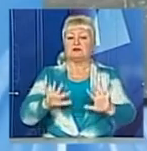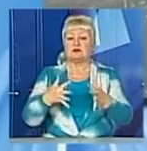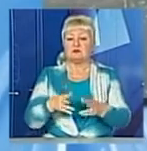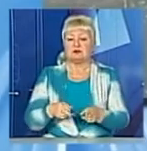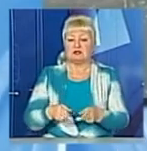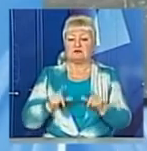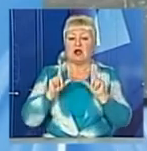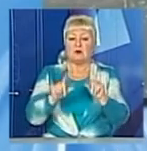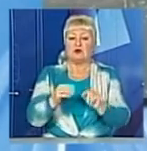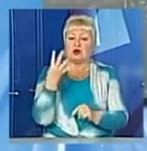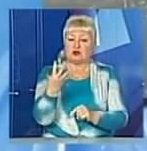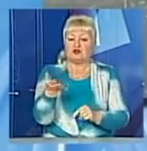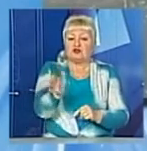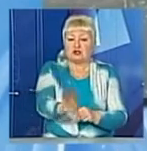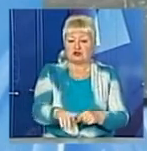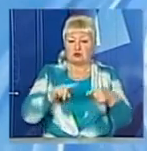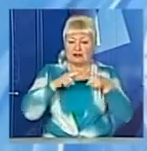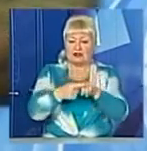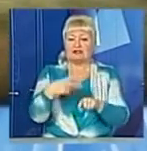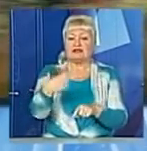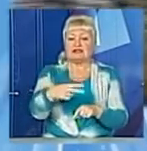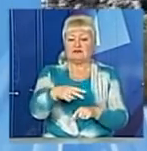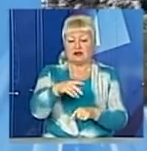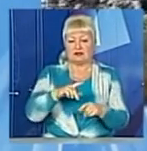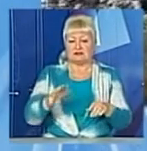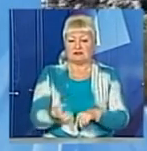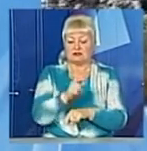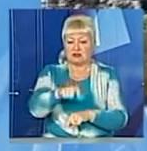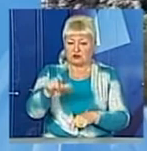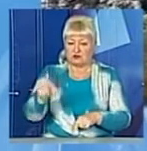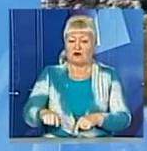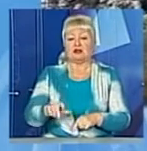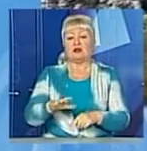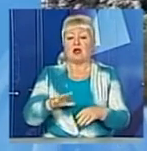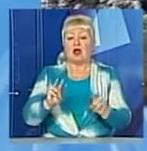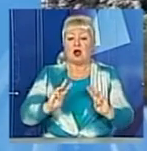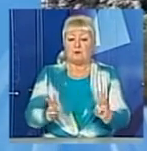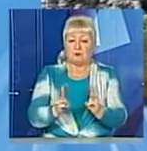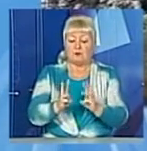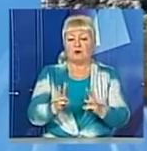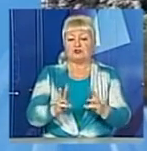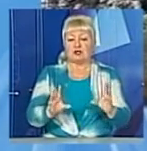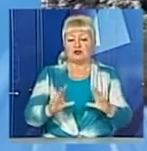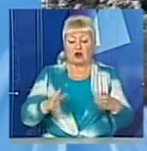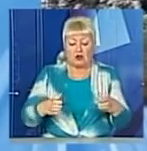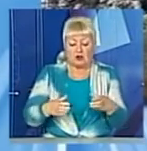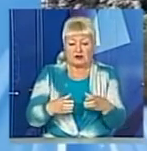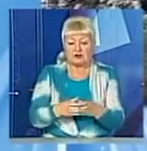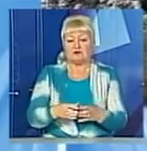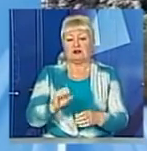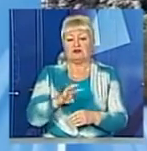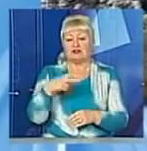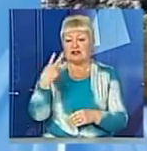4 одиниці техніки та 20 рятувальників. У 13:50 пожежу локалізували, а о 14:20